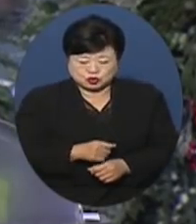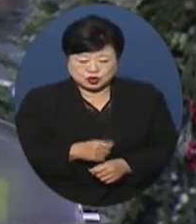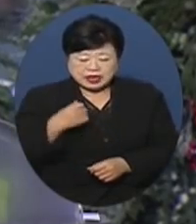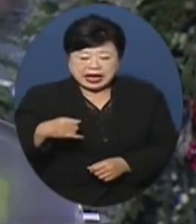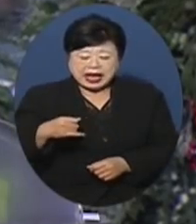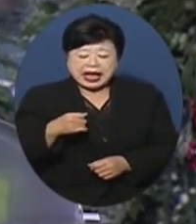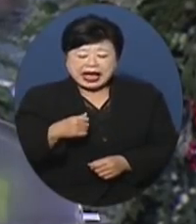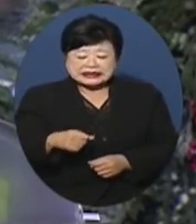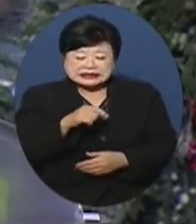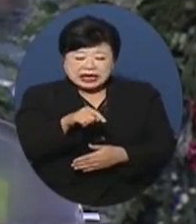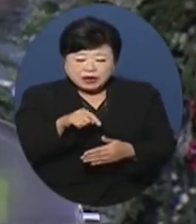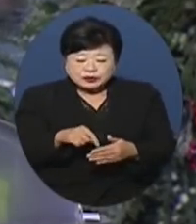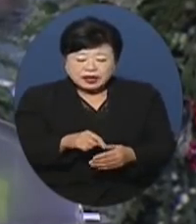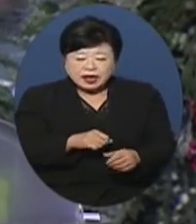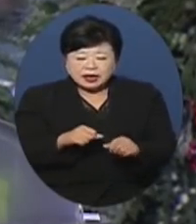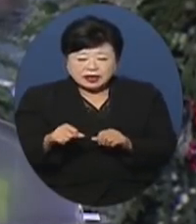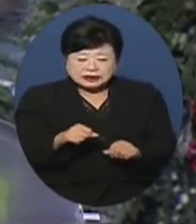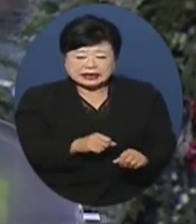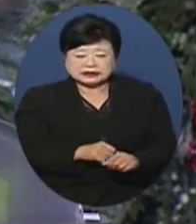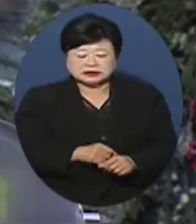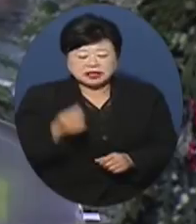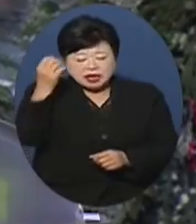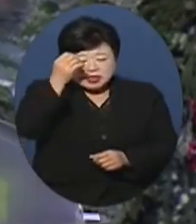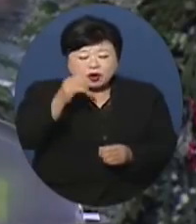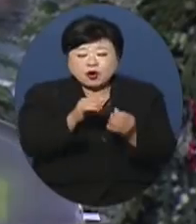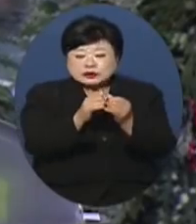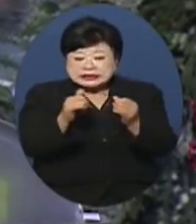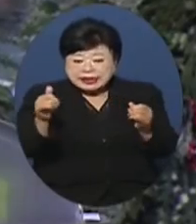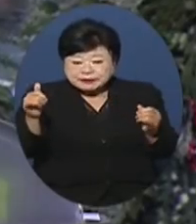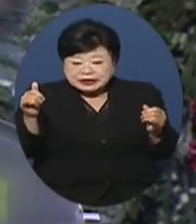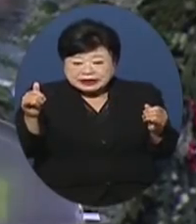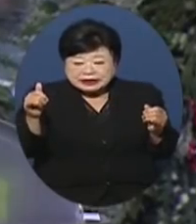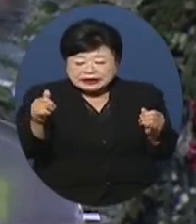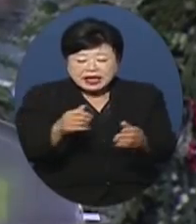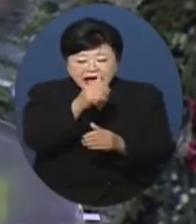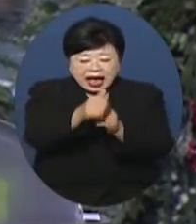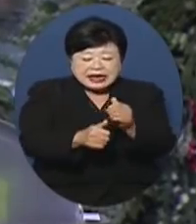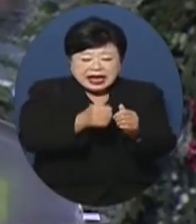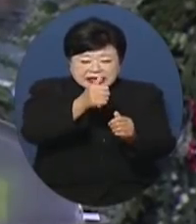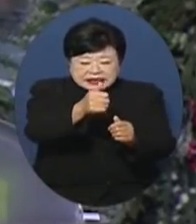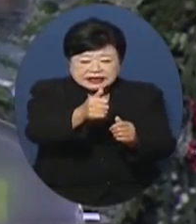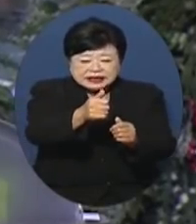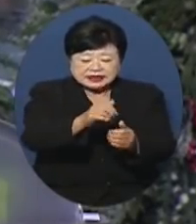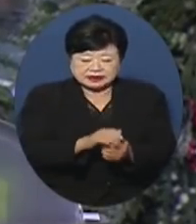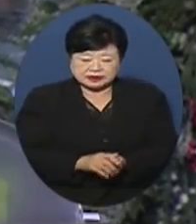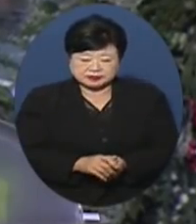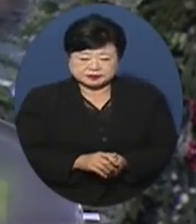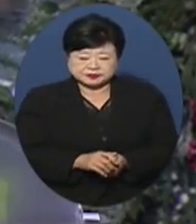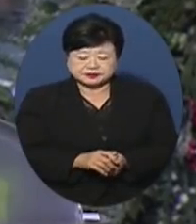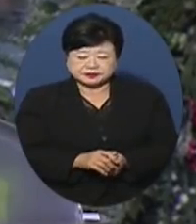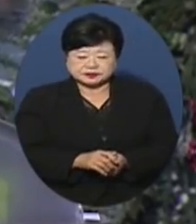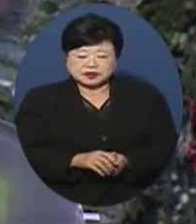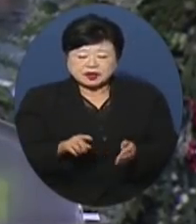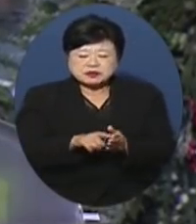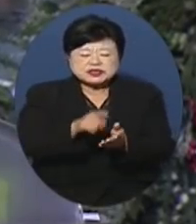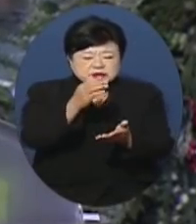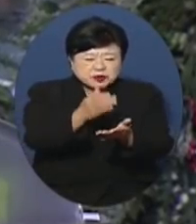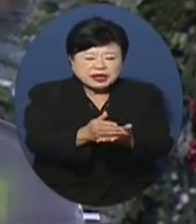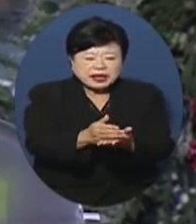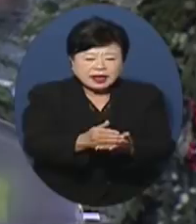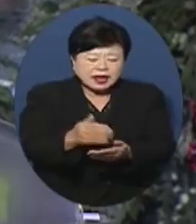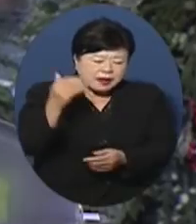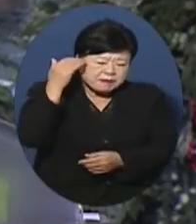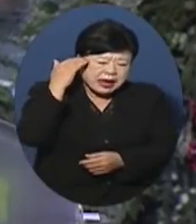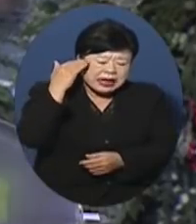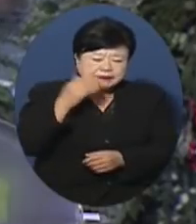가운데 역사하는 영으로서 사람들이 하나님을 믿지 아니하도록 회방하는 것입니다.